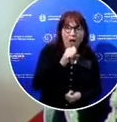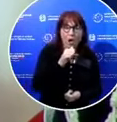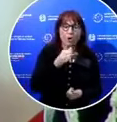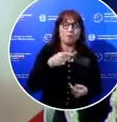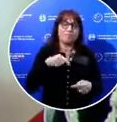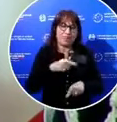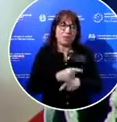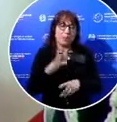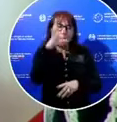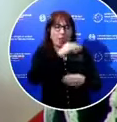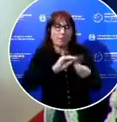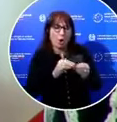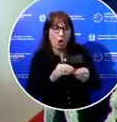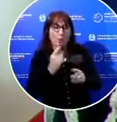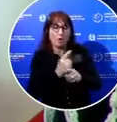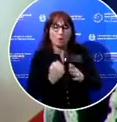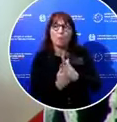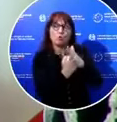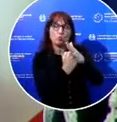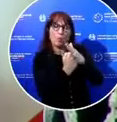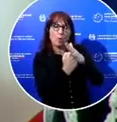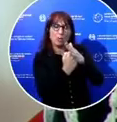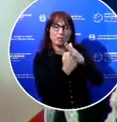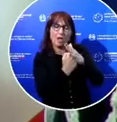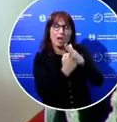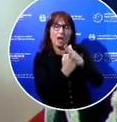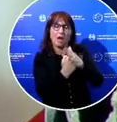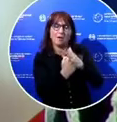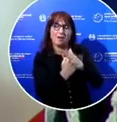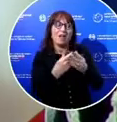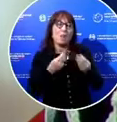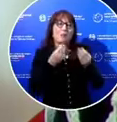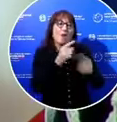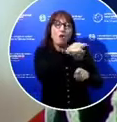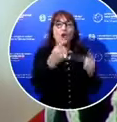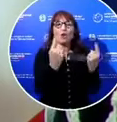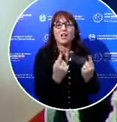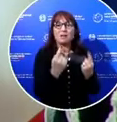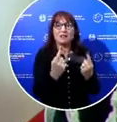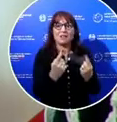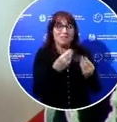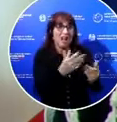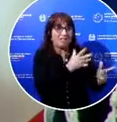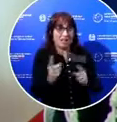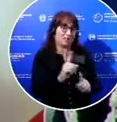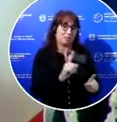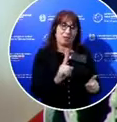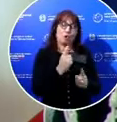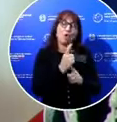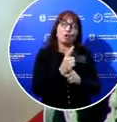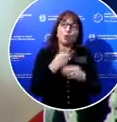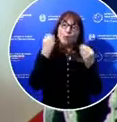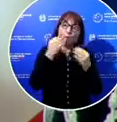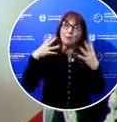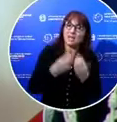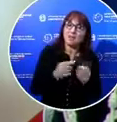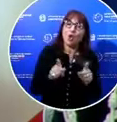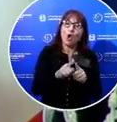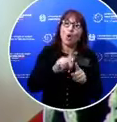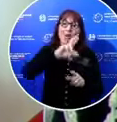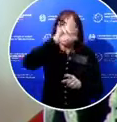a supportarli al meglio proprio per non tradire le loro aspettative, ma anche per tornare a pensare alla grande come ci esortava Don